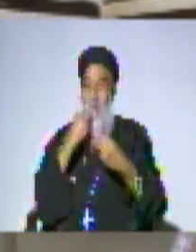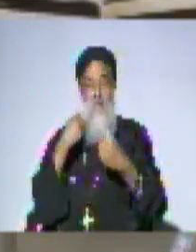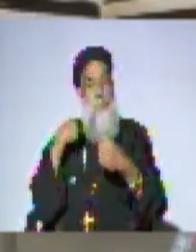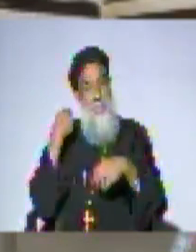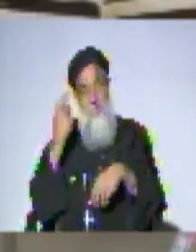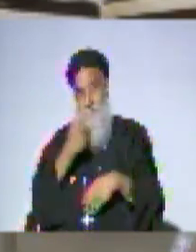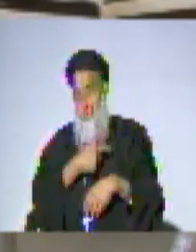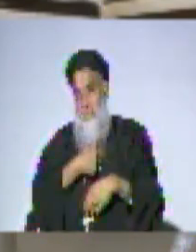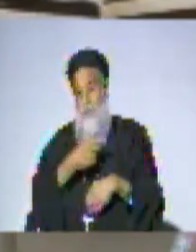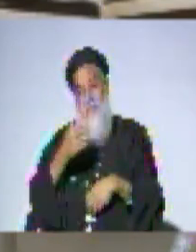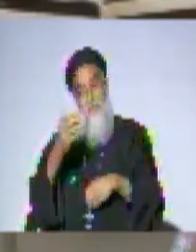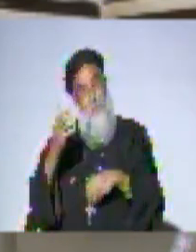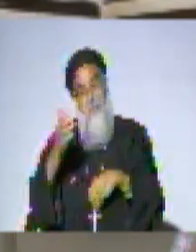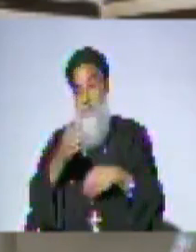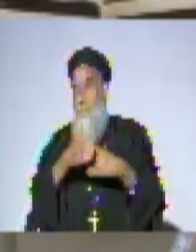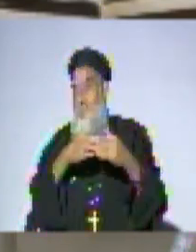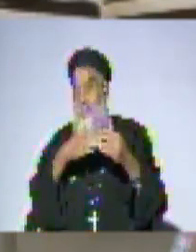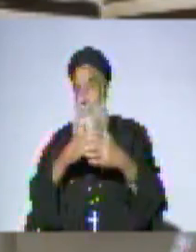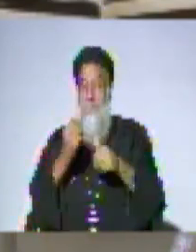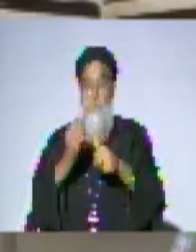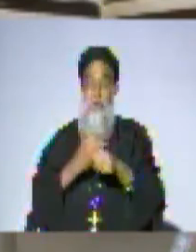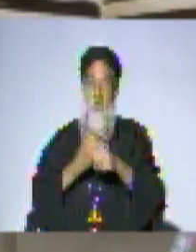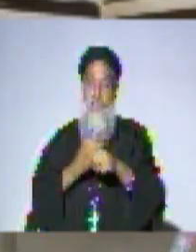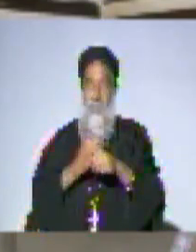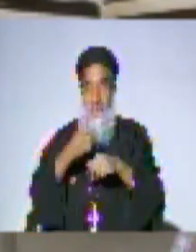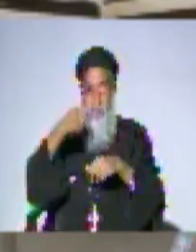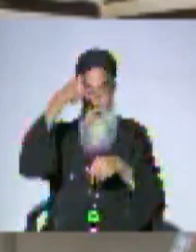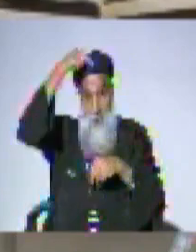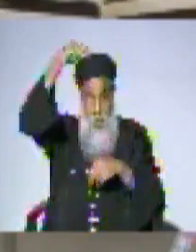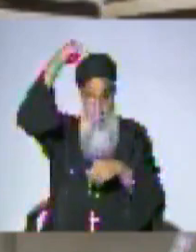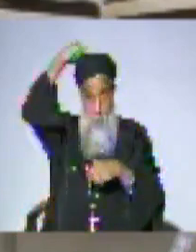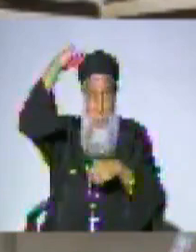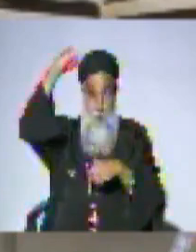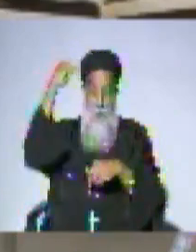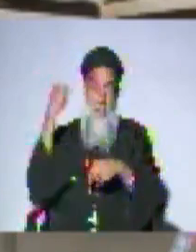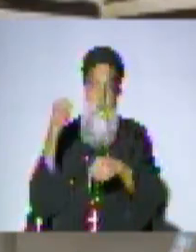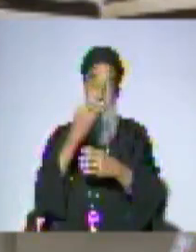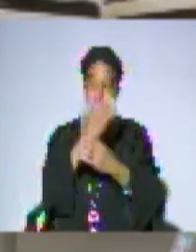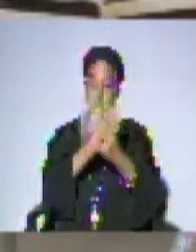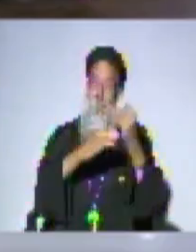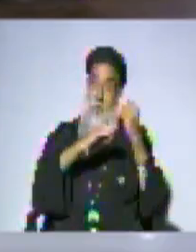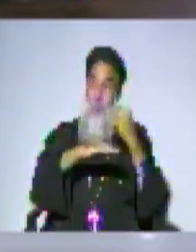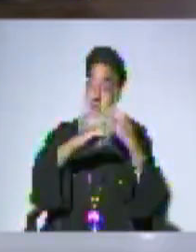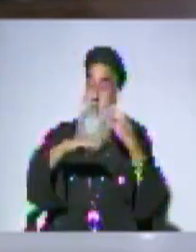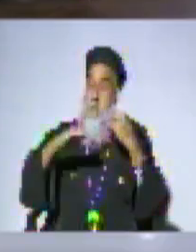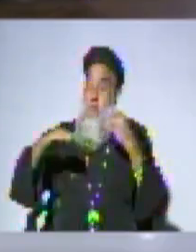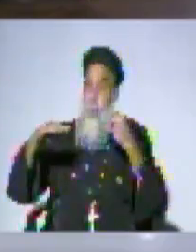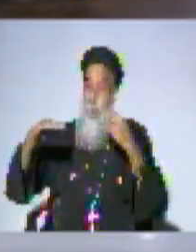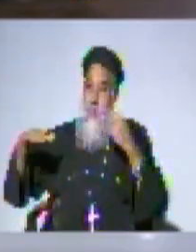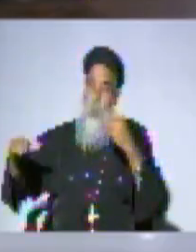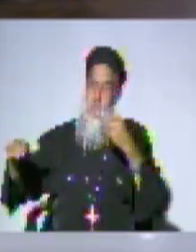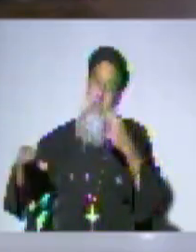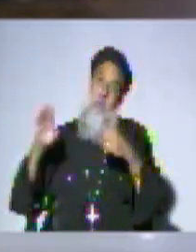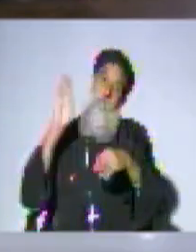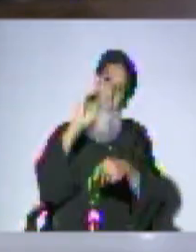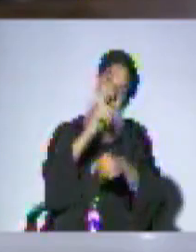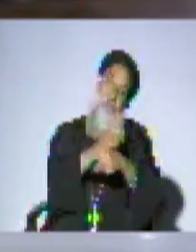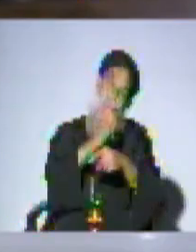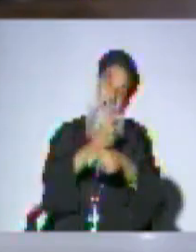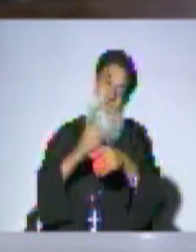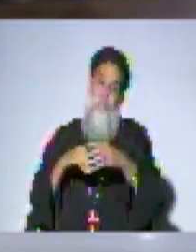والمكرسات ما بيتزوجوش لكن لهم بنات روحيين.